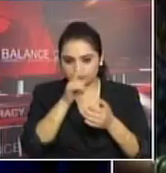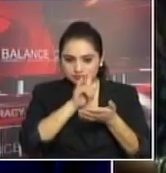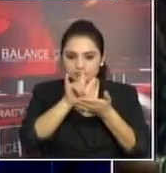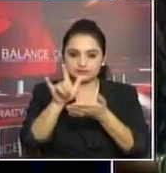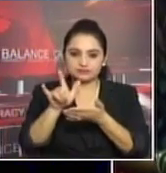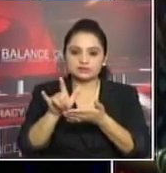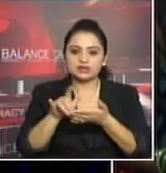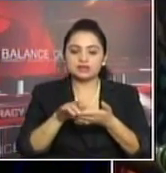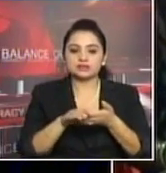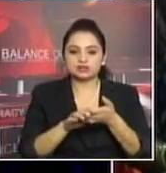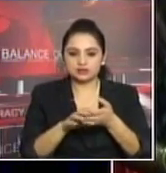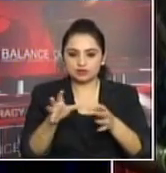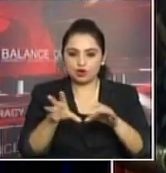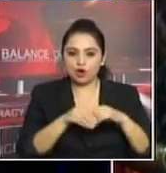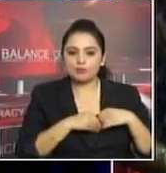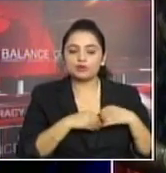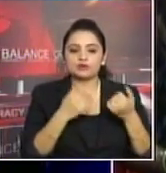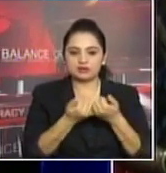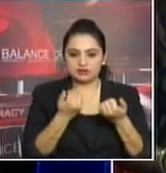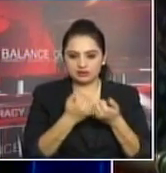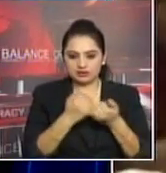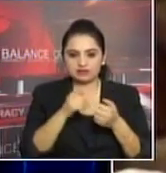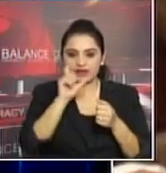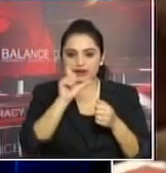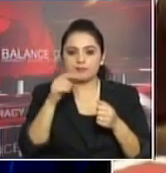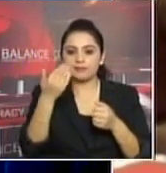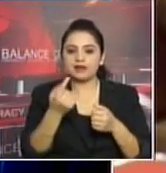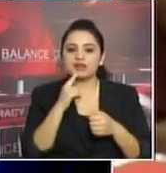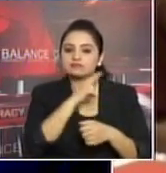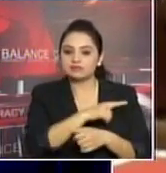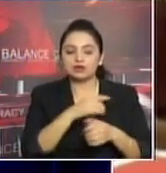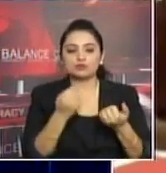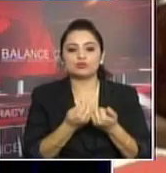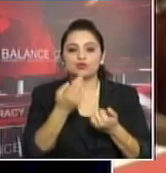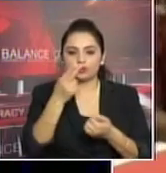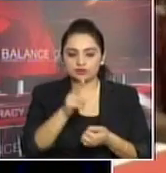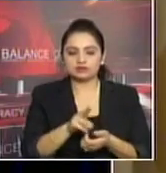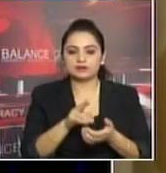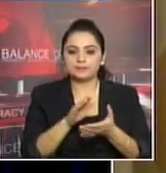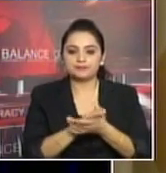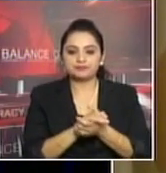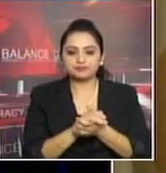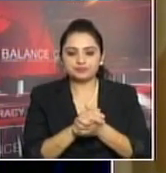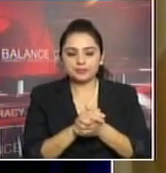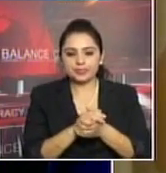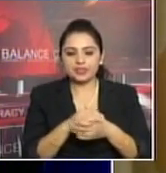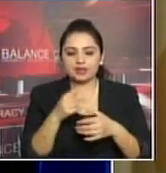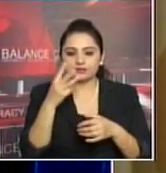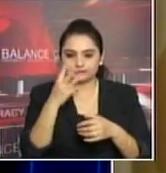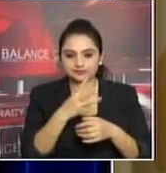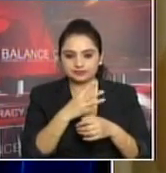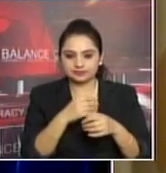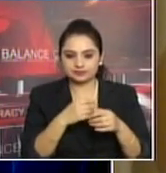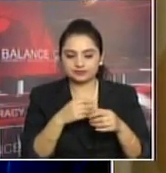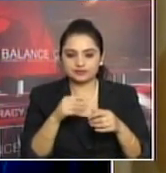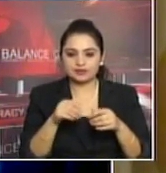नेपालको कमजोर सुरक्षा प्रणालीप्रति लज्जास्पद आरोप लगाएको परराष्ट्र मामिला अध्ययन केन्द्रका उपकार्यकारी निर्देशक